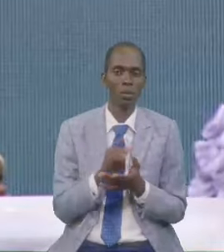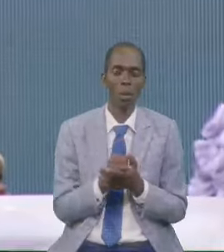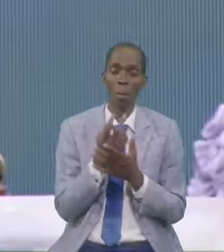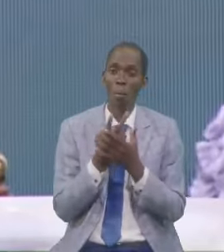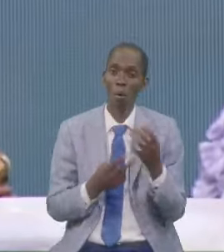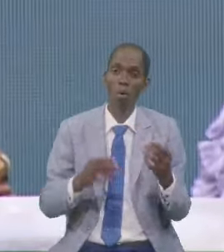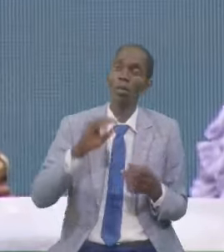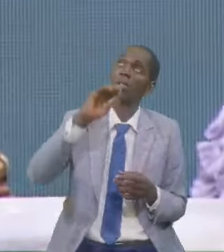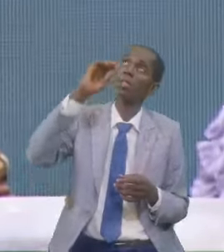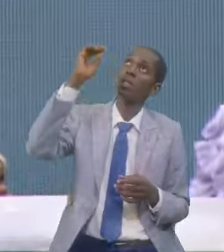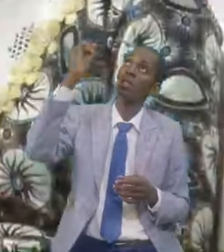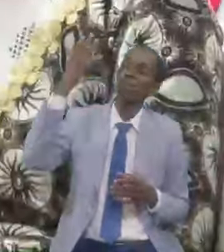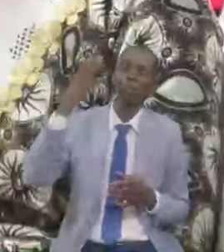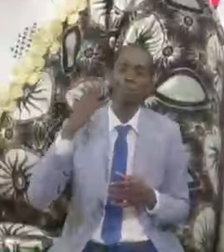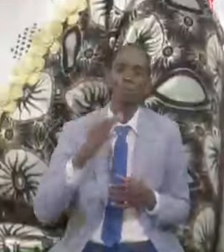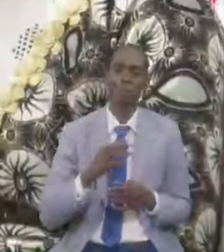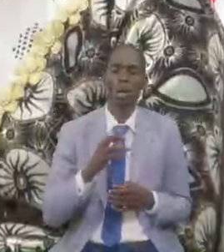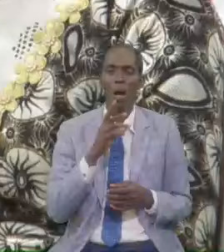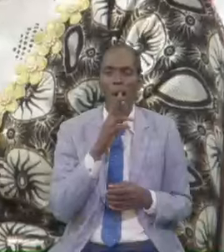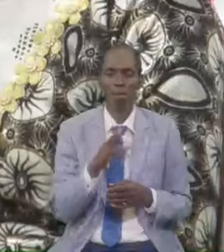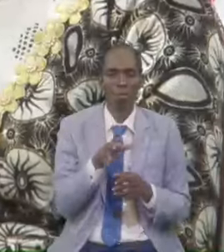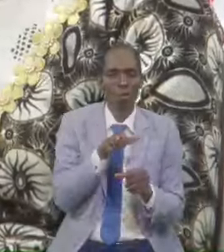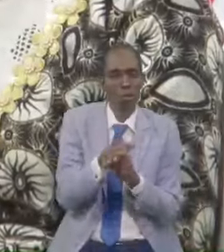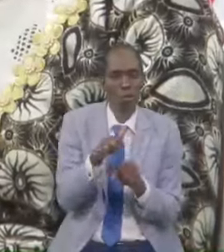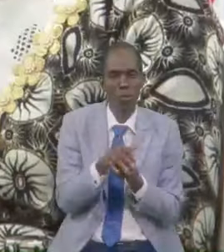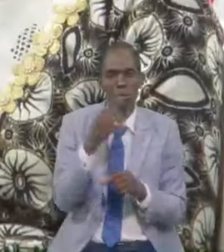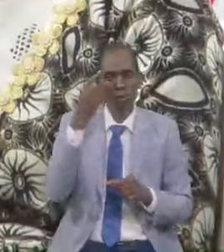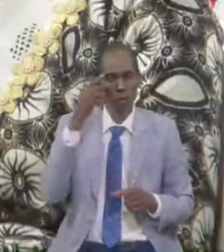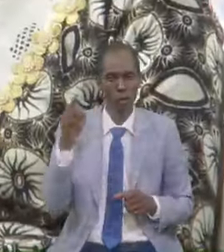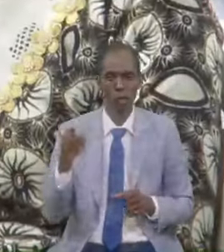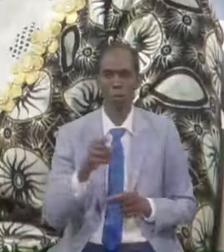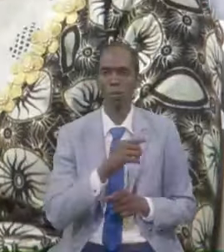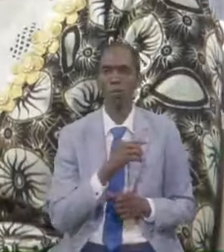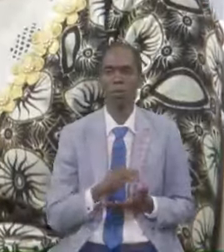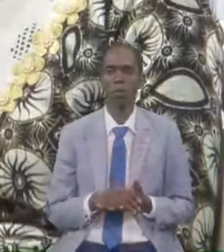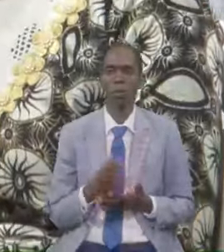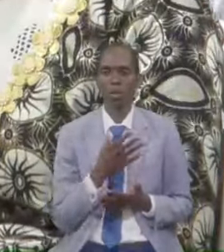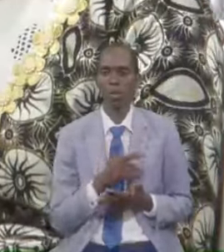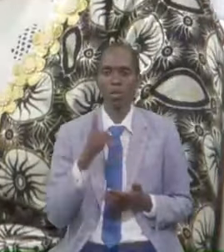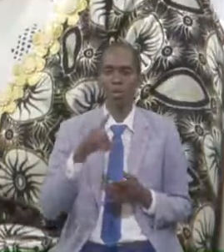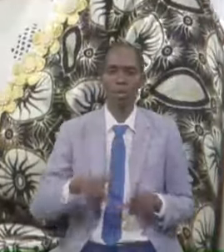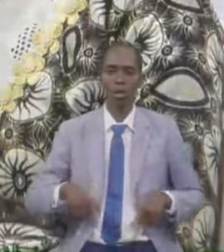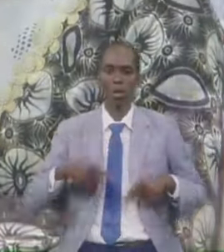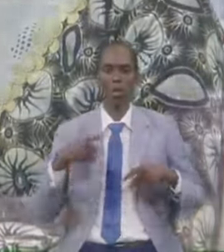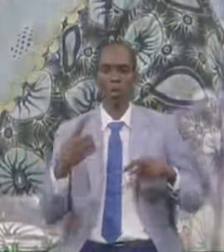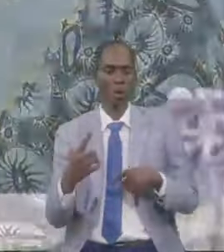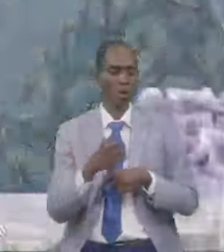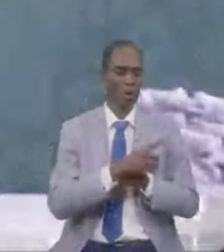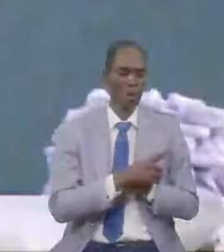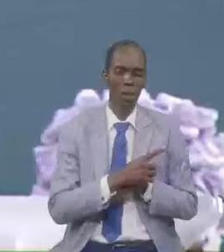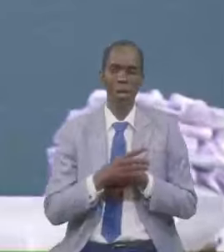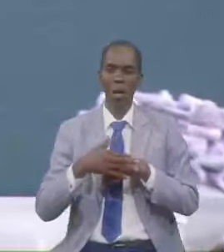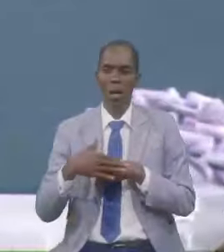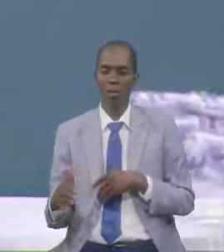is sufficient for you. నా కృప నీకు చాలును. And you live one day at a time with your son. మీ యొక్క ముళ్ళ ఆ